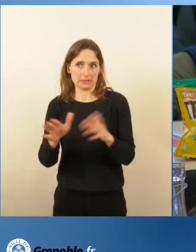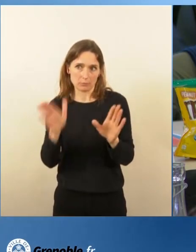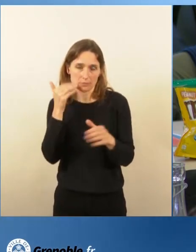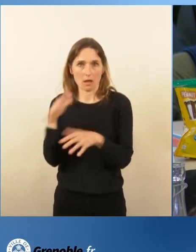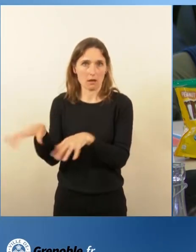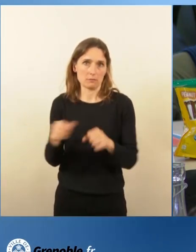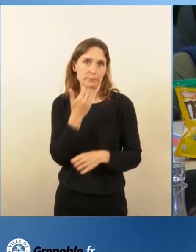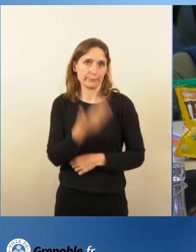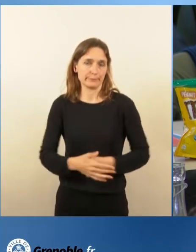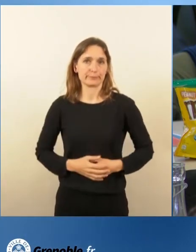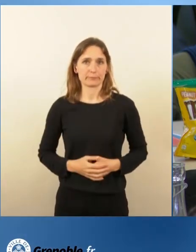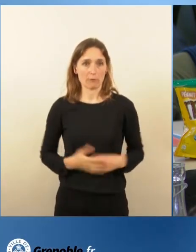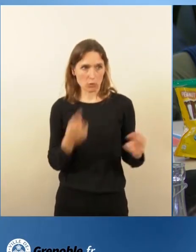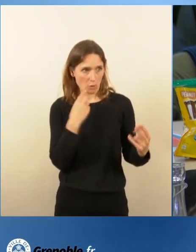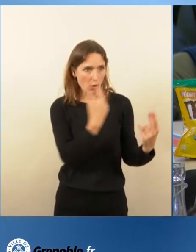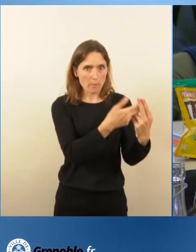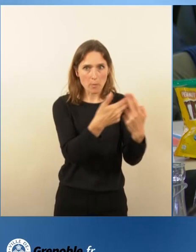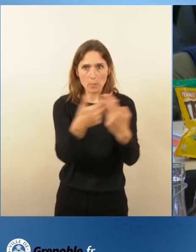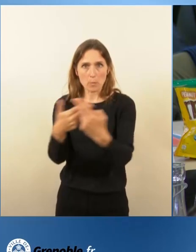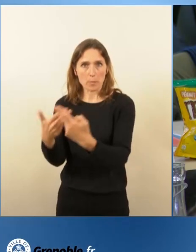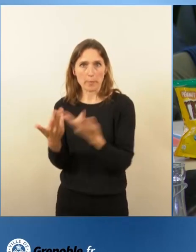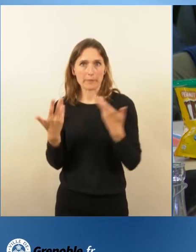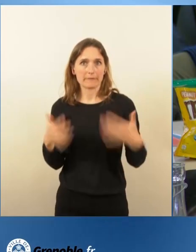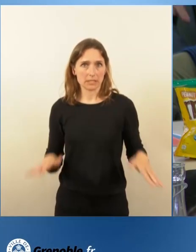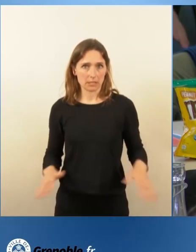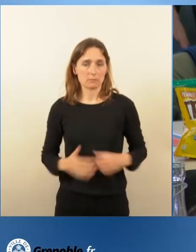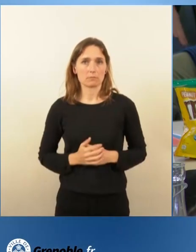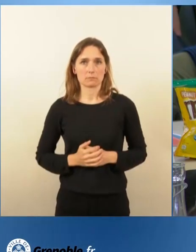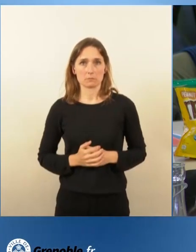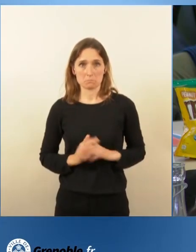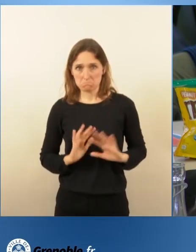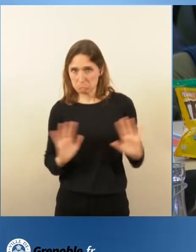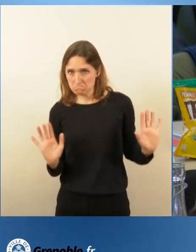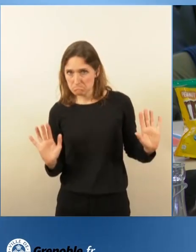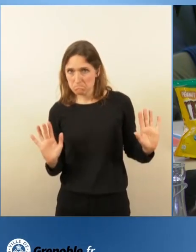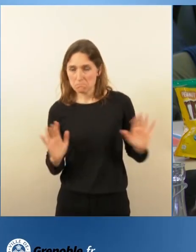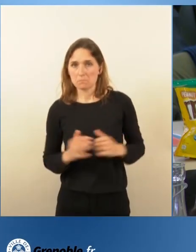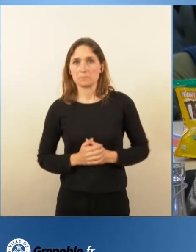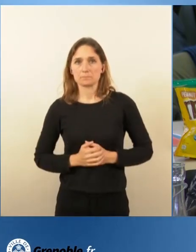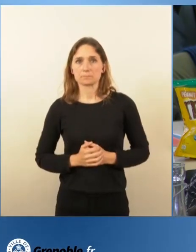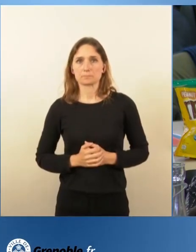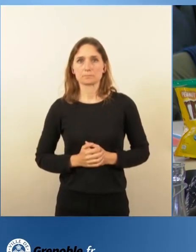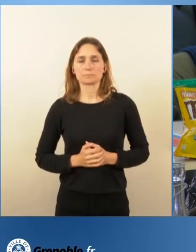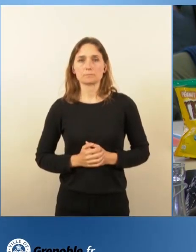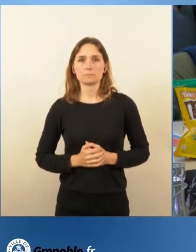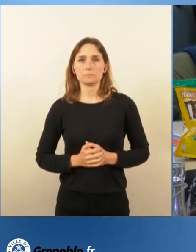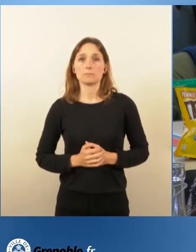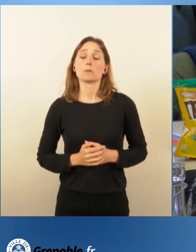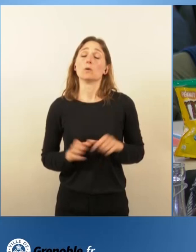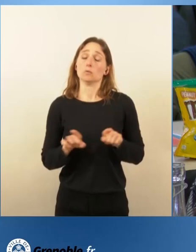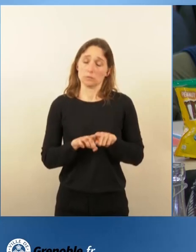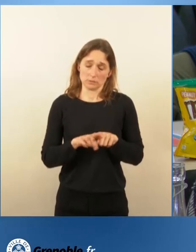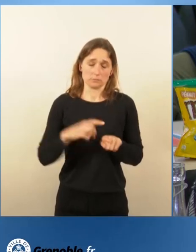voilà je crois que j'ai répondu à peu près sur sur tous les sur tous les points et je le